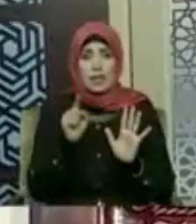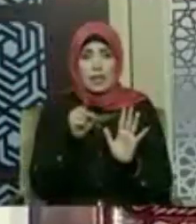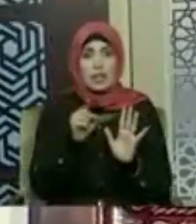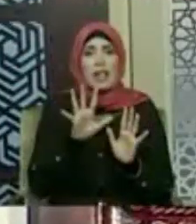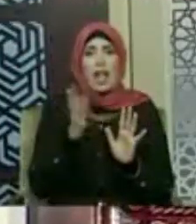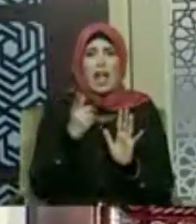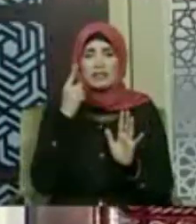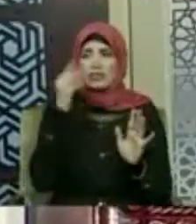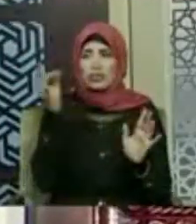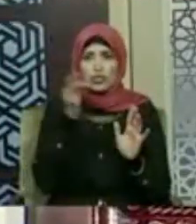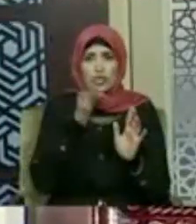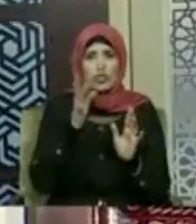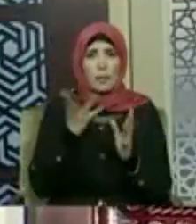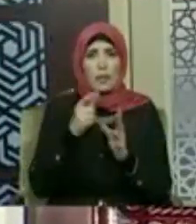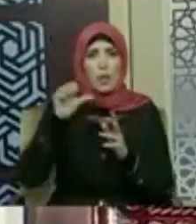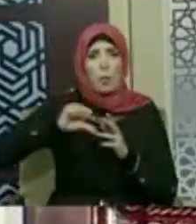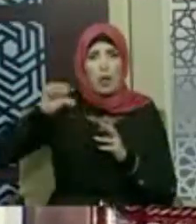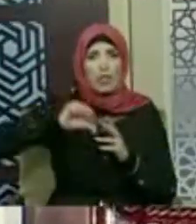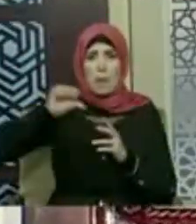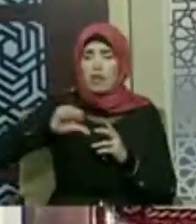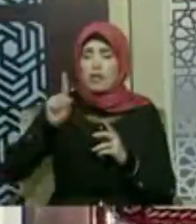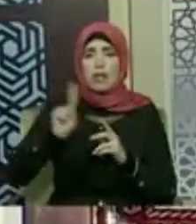انتحال المبطلين